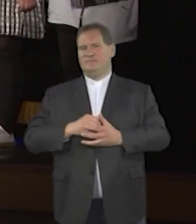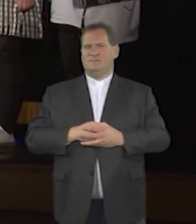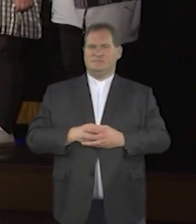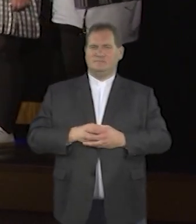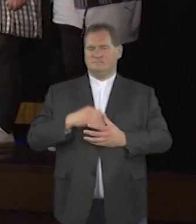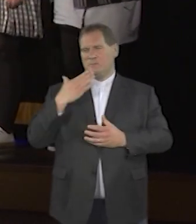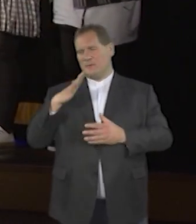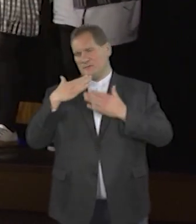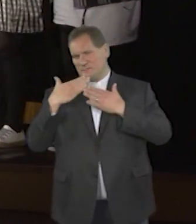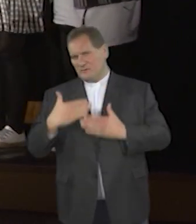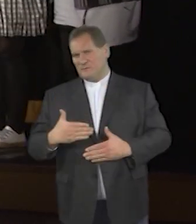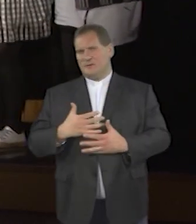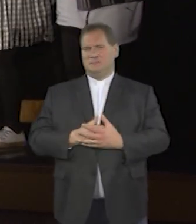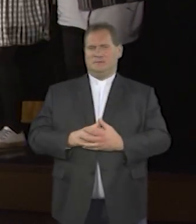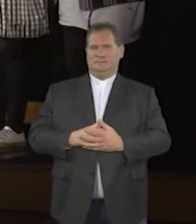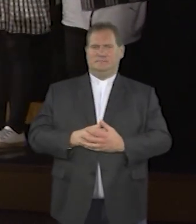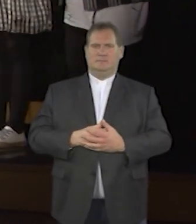Bardzo dziękujemy.